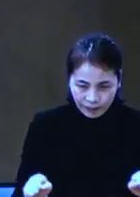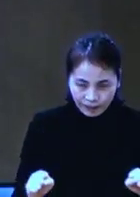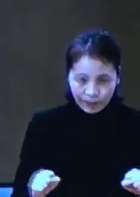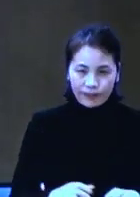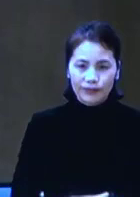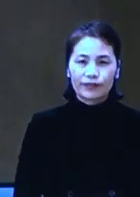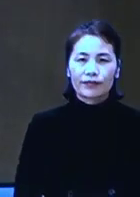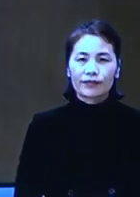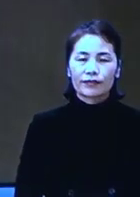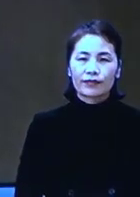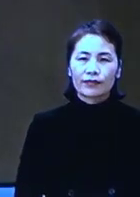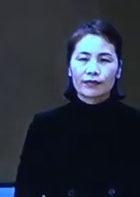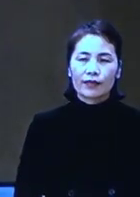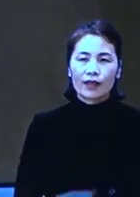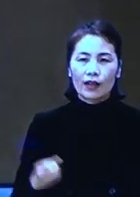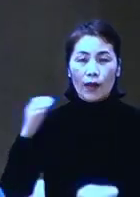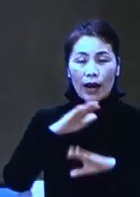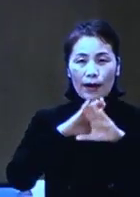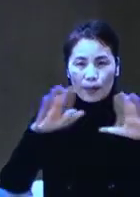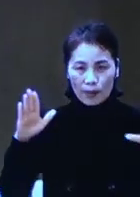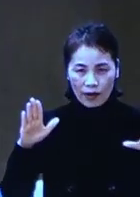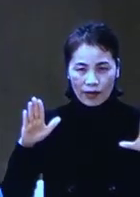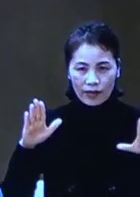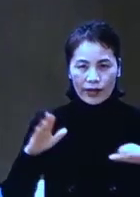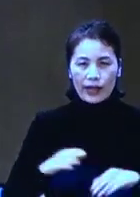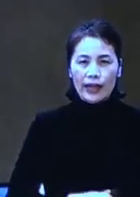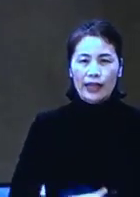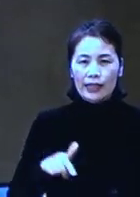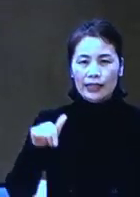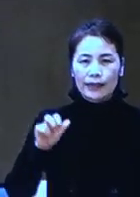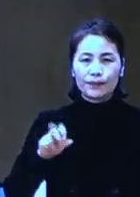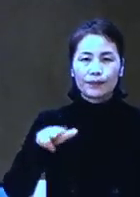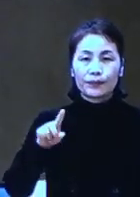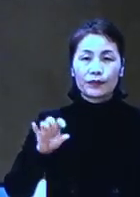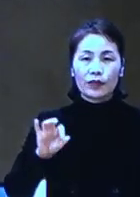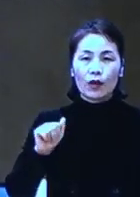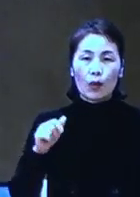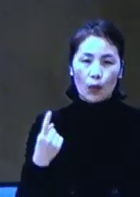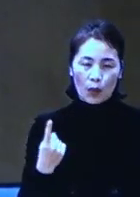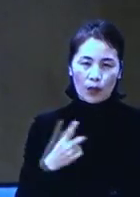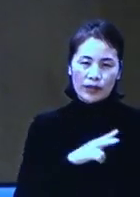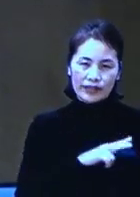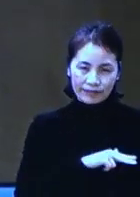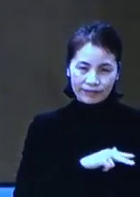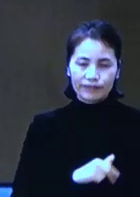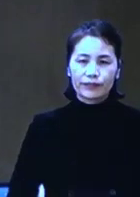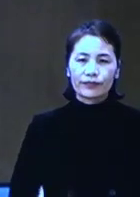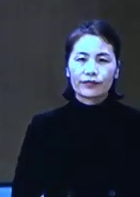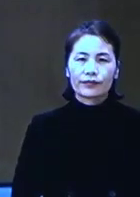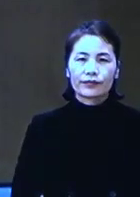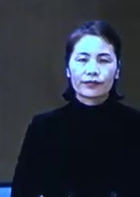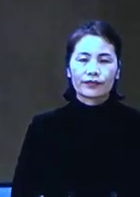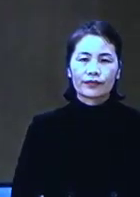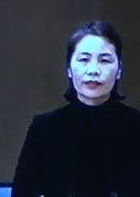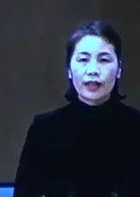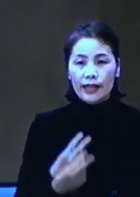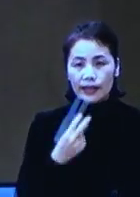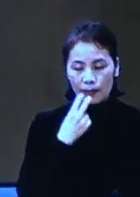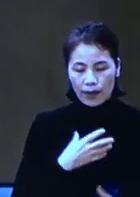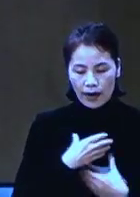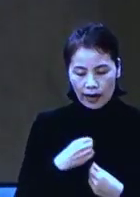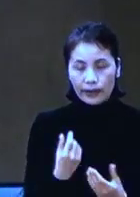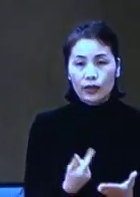광명 출신 국민의힘 대표의원 김정원입니다. 대표연설을 시작하며 저는 우리 도민의 생명과 안전을